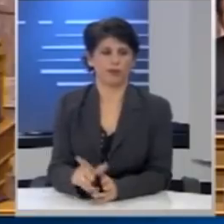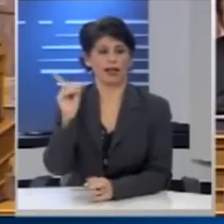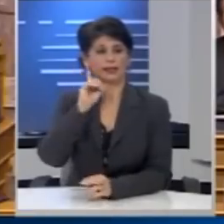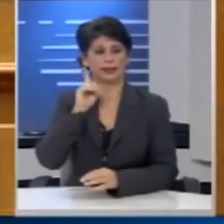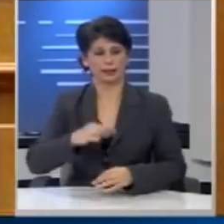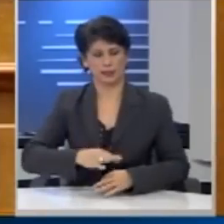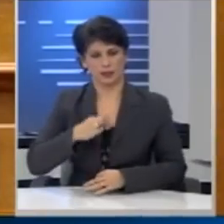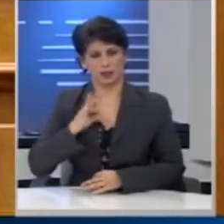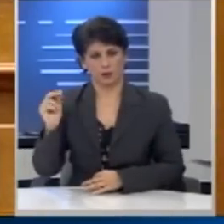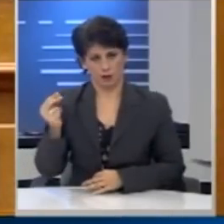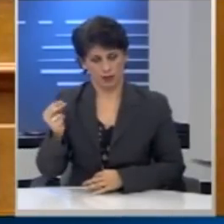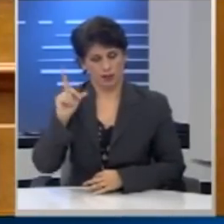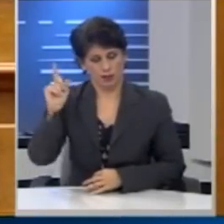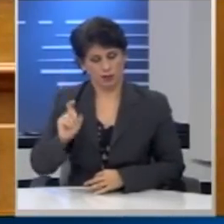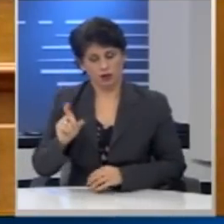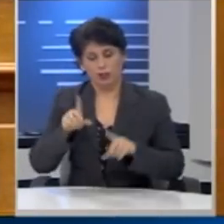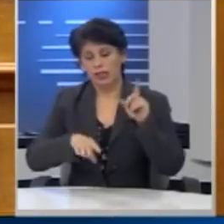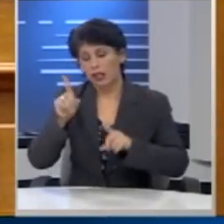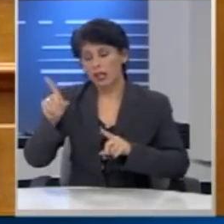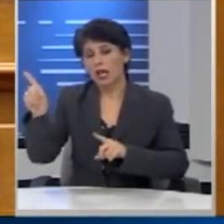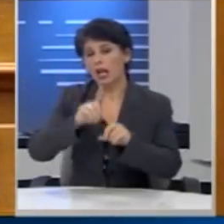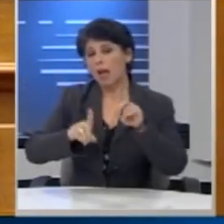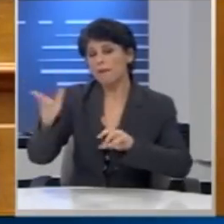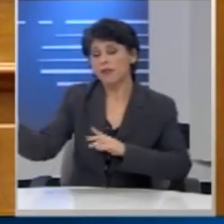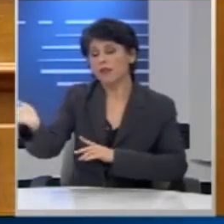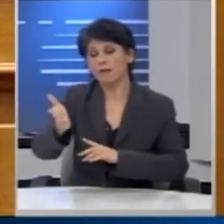Κυρίες και κύριοι βουλευτές,